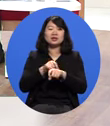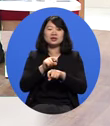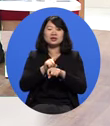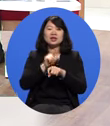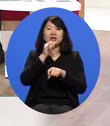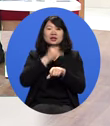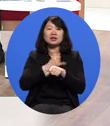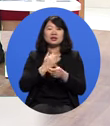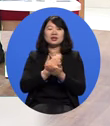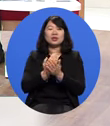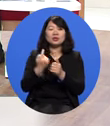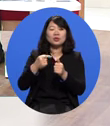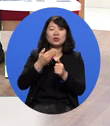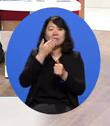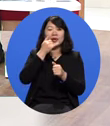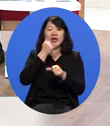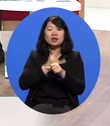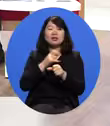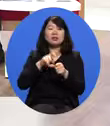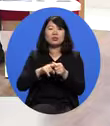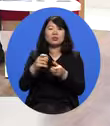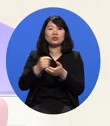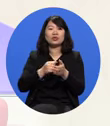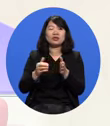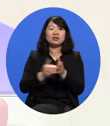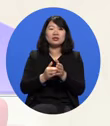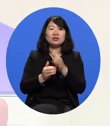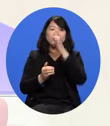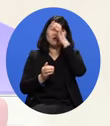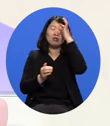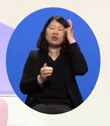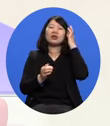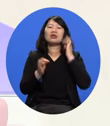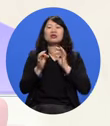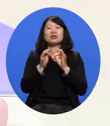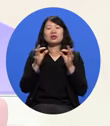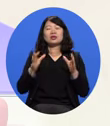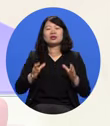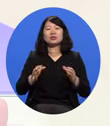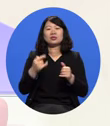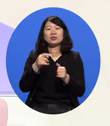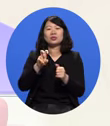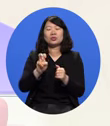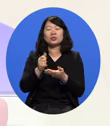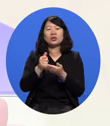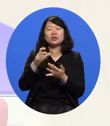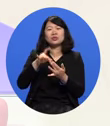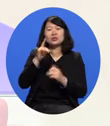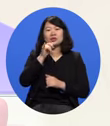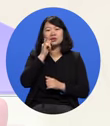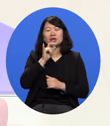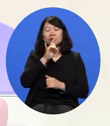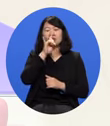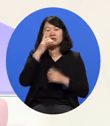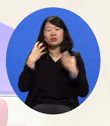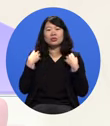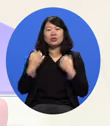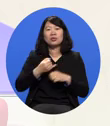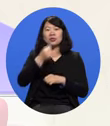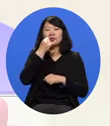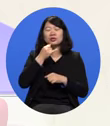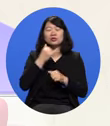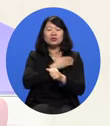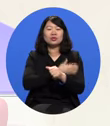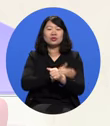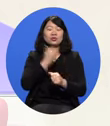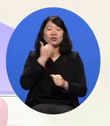교육을 시켜보자는 것이 사실 의도인데요. 아, 네. 그동안에는 지금 아까 말씀하셨듯이 교육감을 선출하냐, 중앙정부가 가지고 있는 권한을